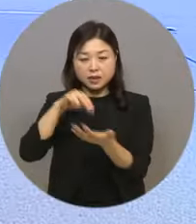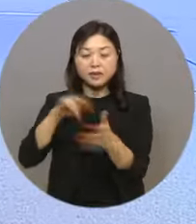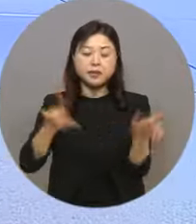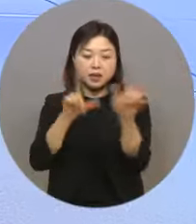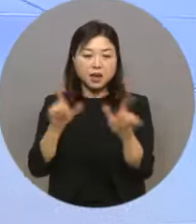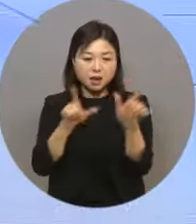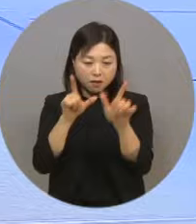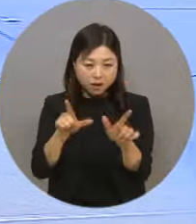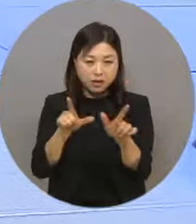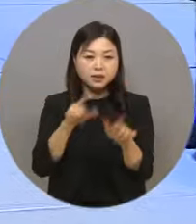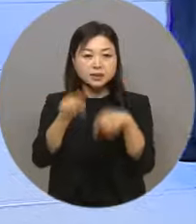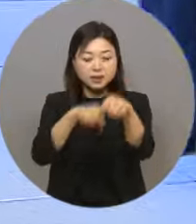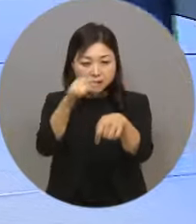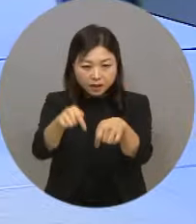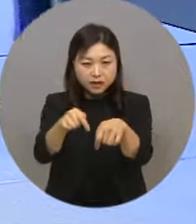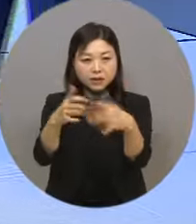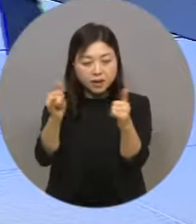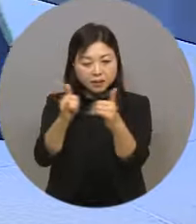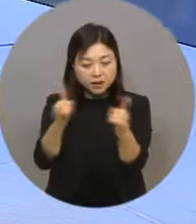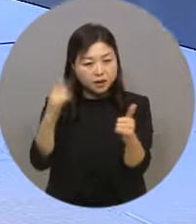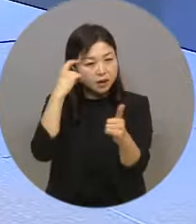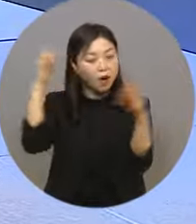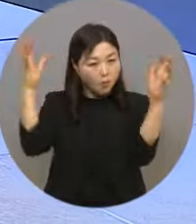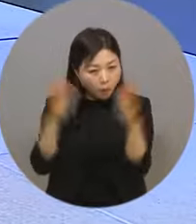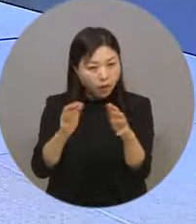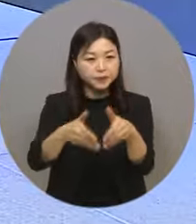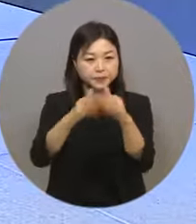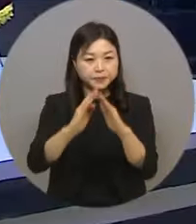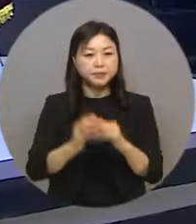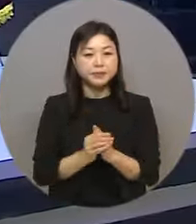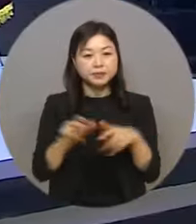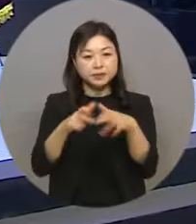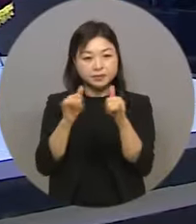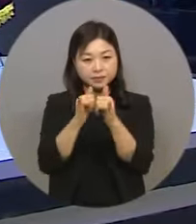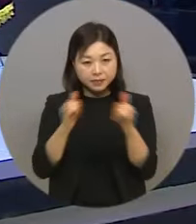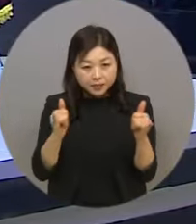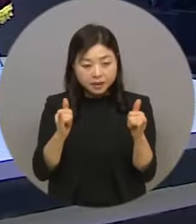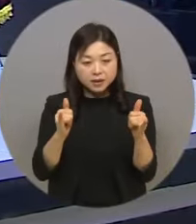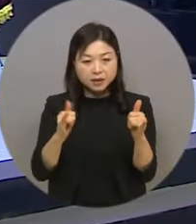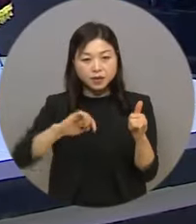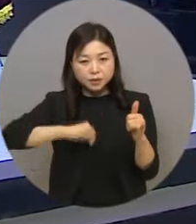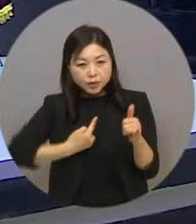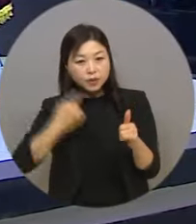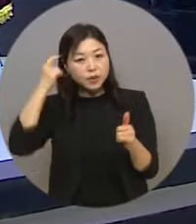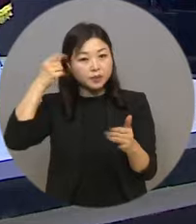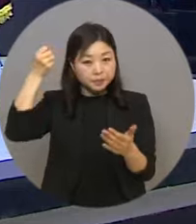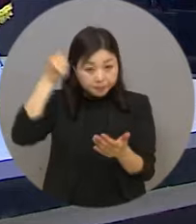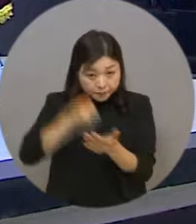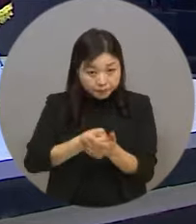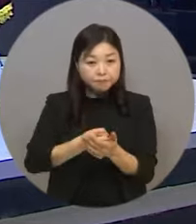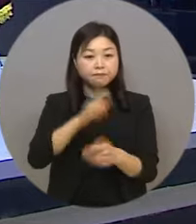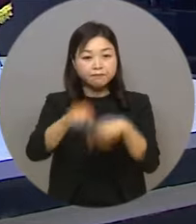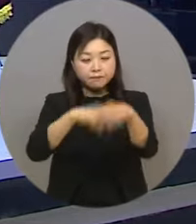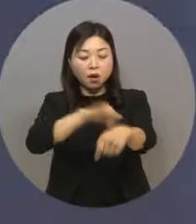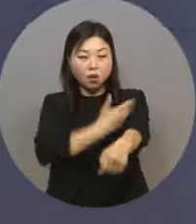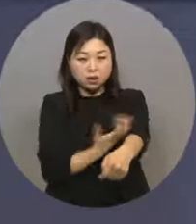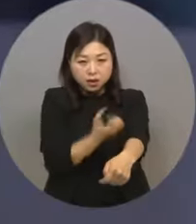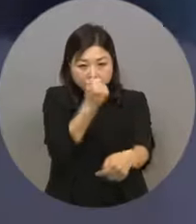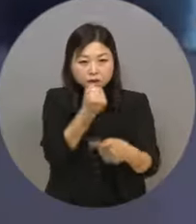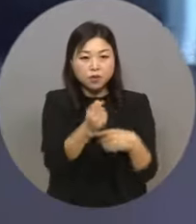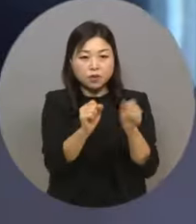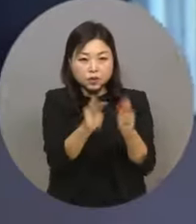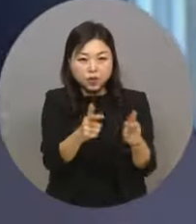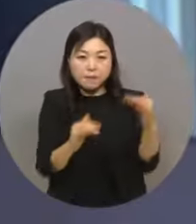모아 선포됐습니다 자립생활이란 장애인 스스로의 선택권과 결정권을 강조하며 기회의 평등과